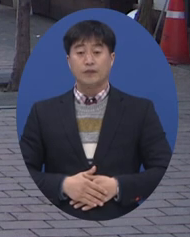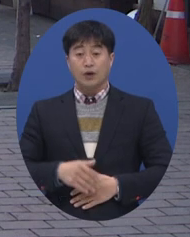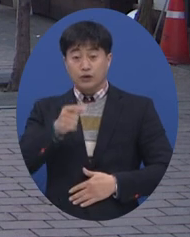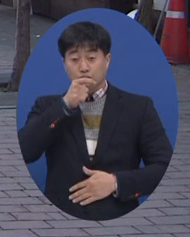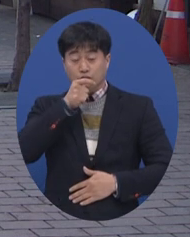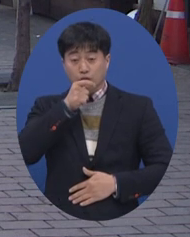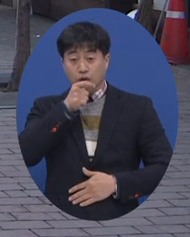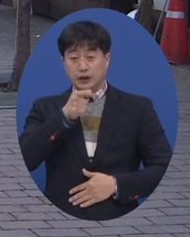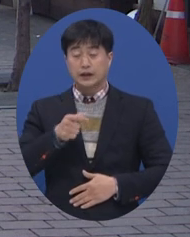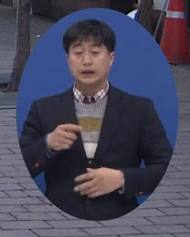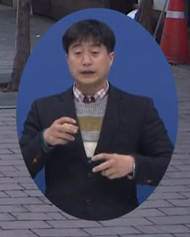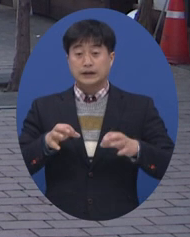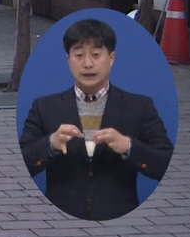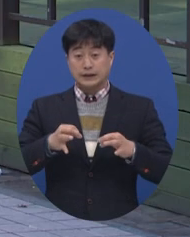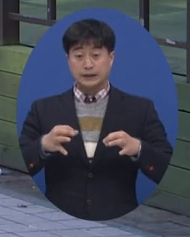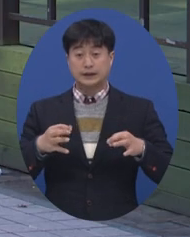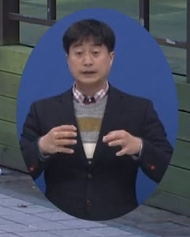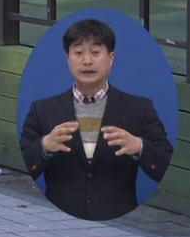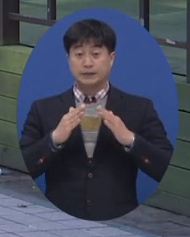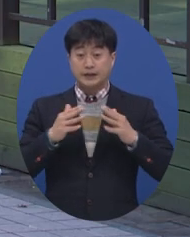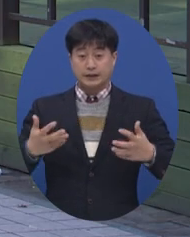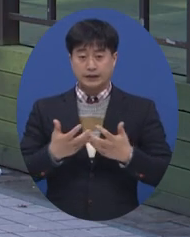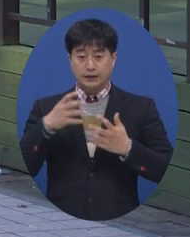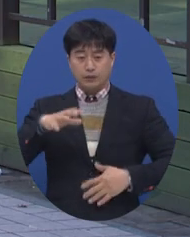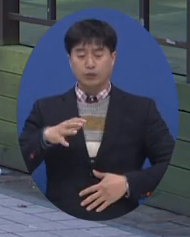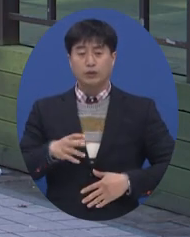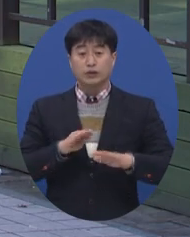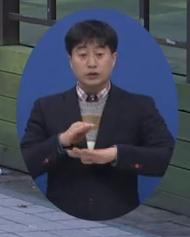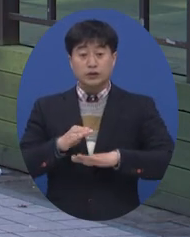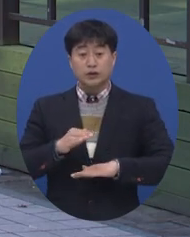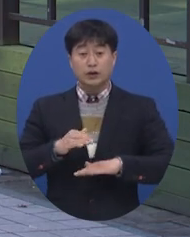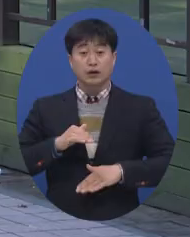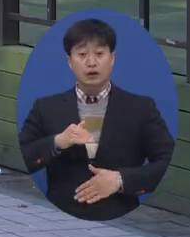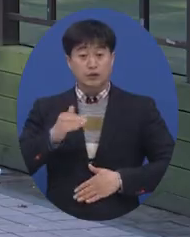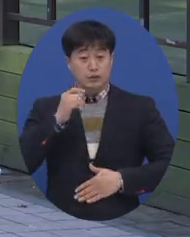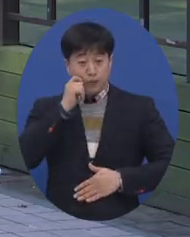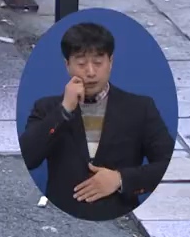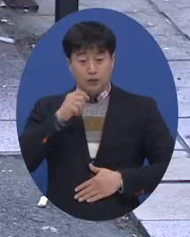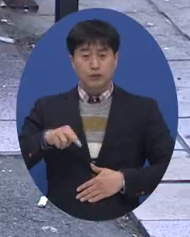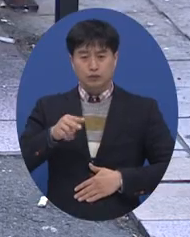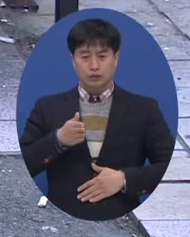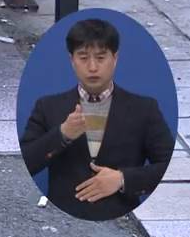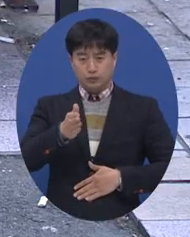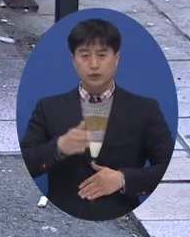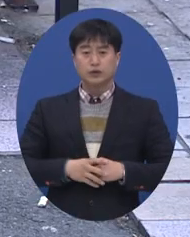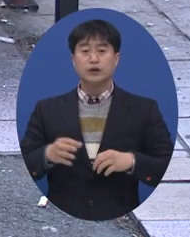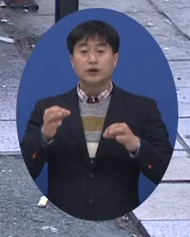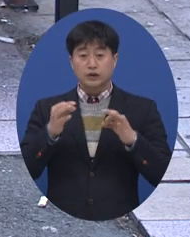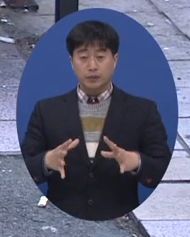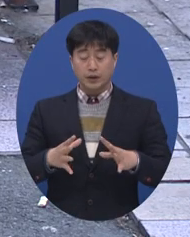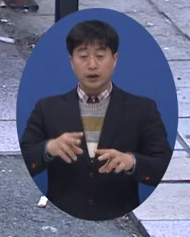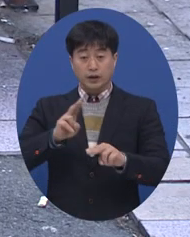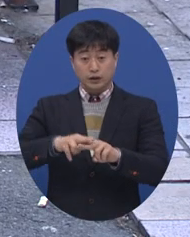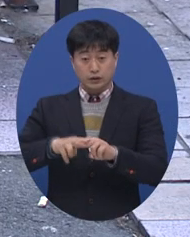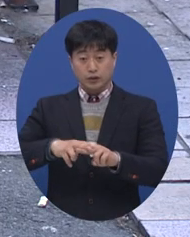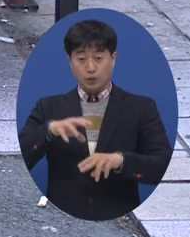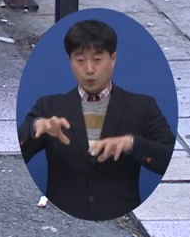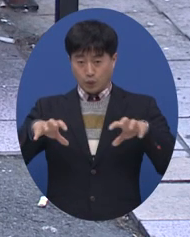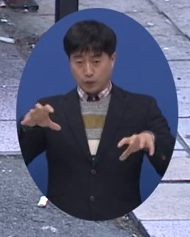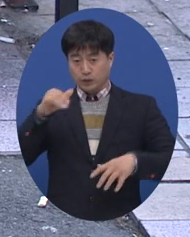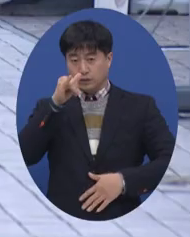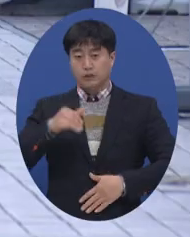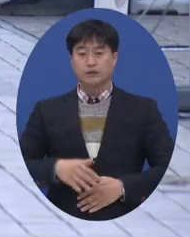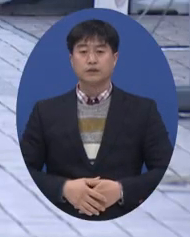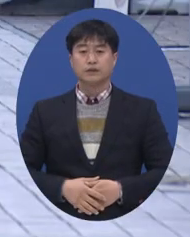수원의 한 상가 밀집 지역입니다 차가 들어갈 수 없는 보행자 전용도로 인데 잠깐 앉을 수 있는 벤치가 군데군데 놓여